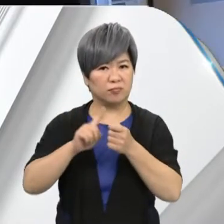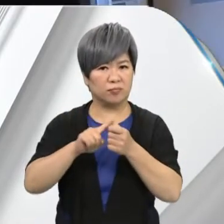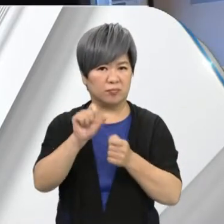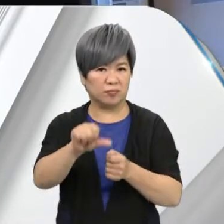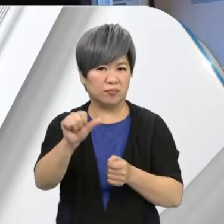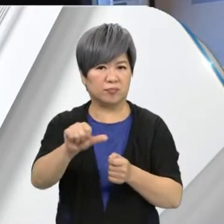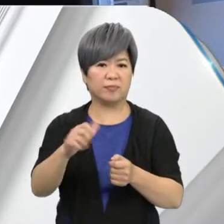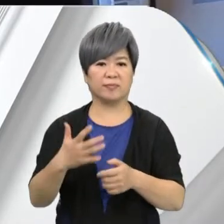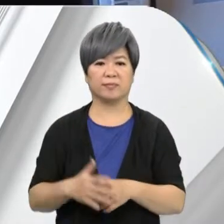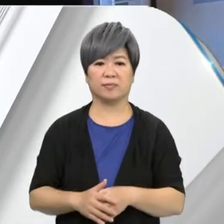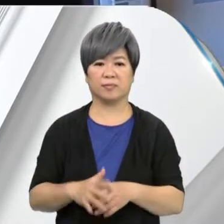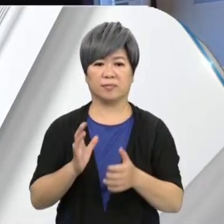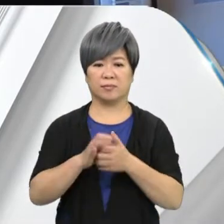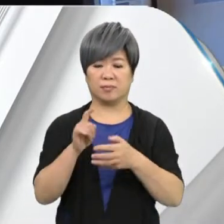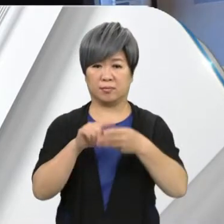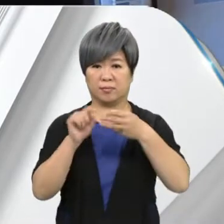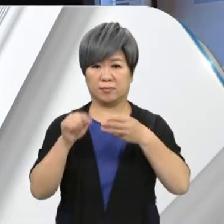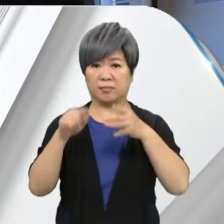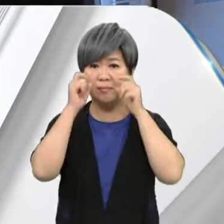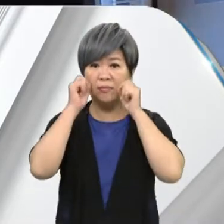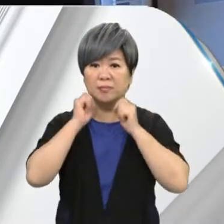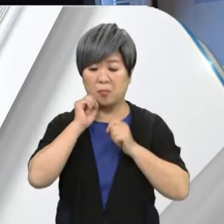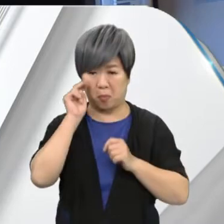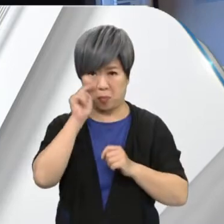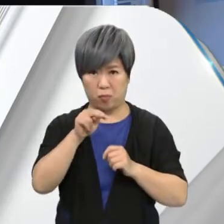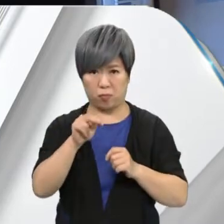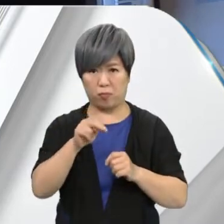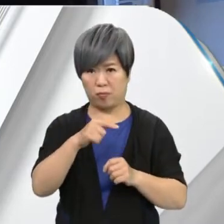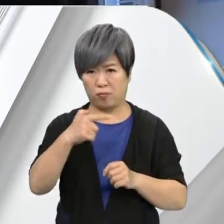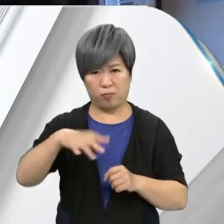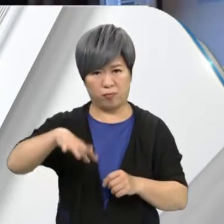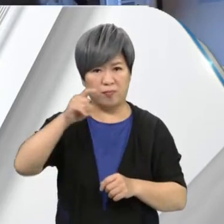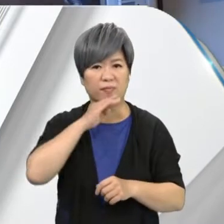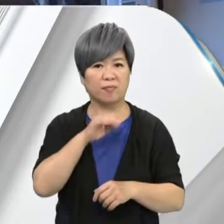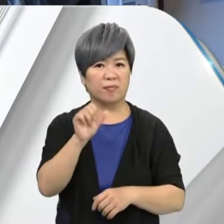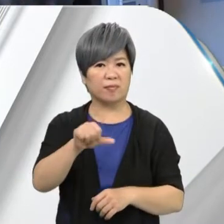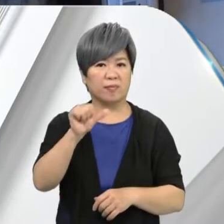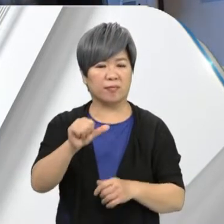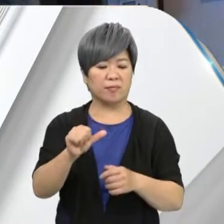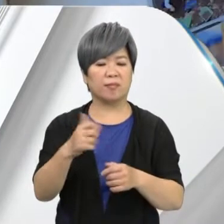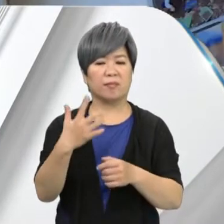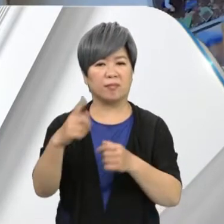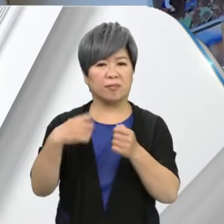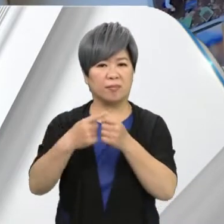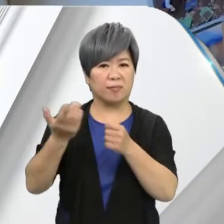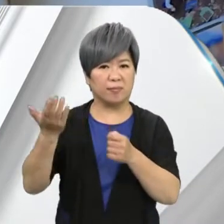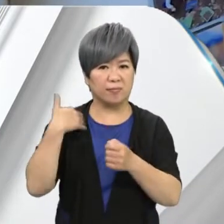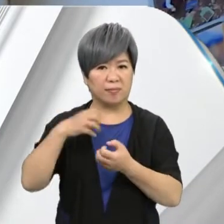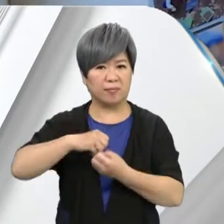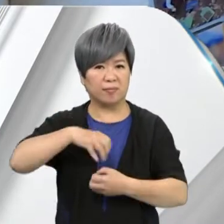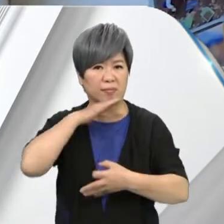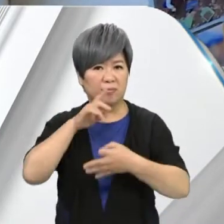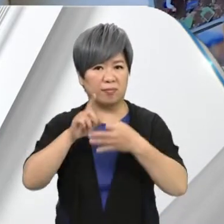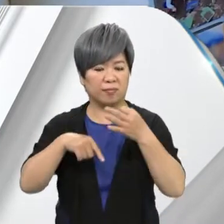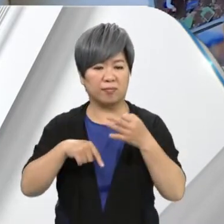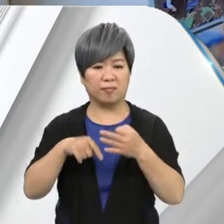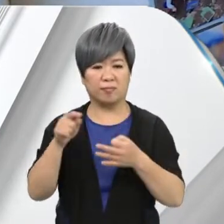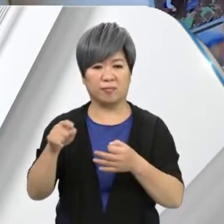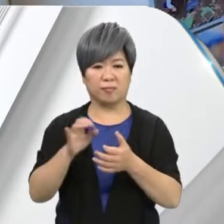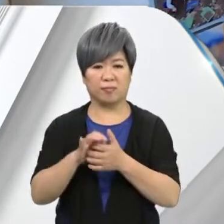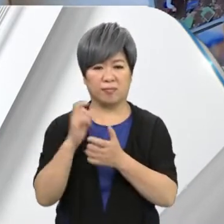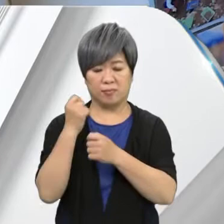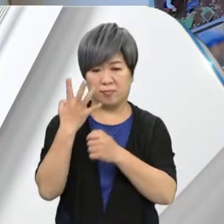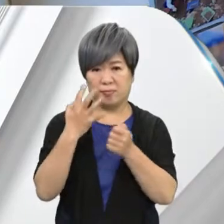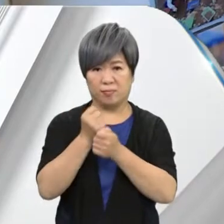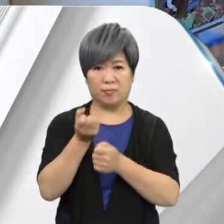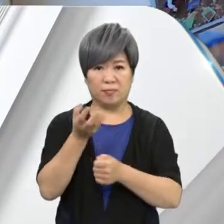对花莲的玉器遗址当中，最早发现的是5000年前的小凤雕岩脉遗址。最近两年，在对花莲市花岗